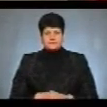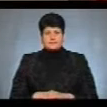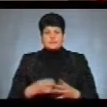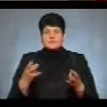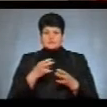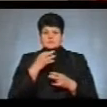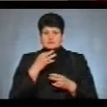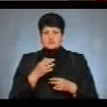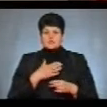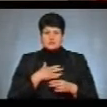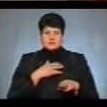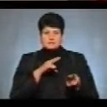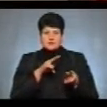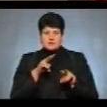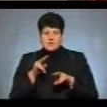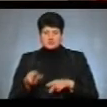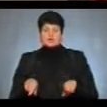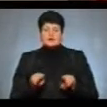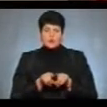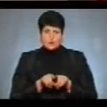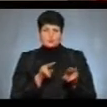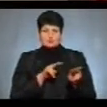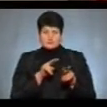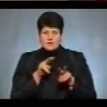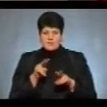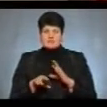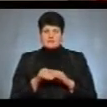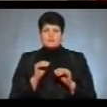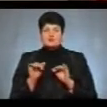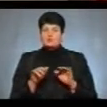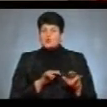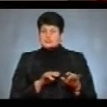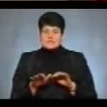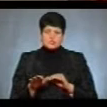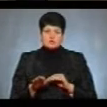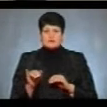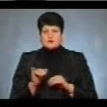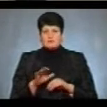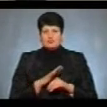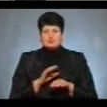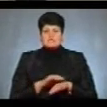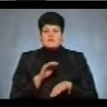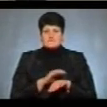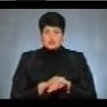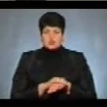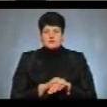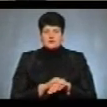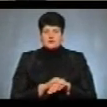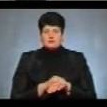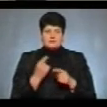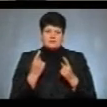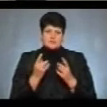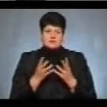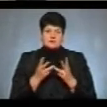Треба сказати, що наші спостерігачі також спостерігали за виборчим процесом. Було зафіксовано значна